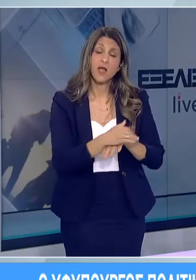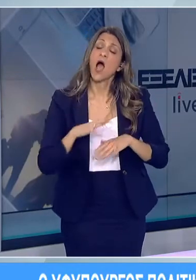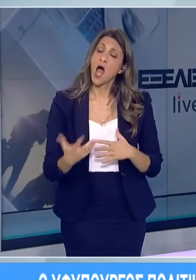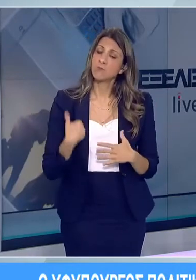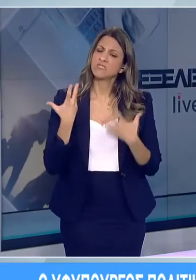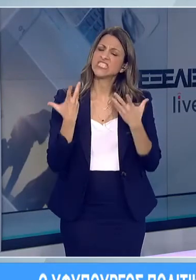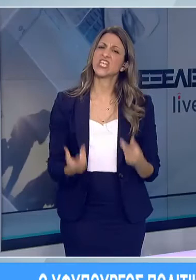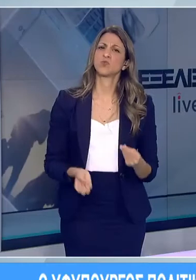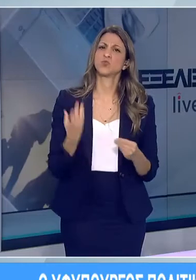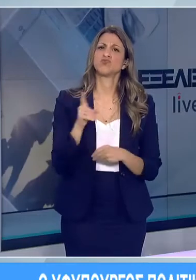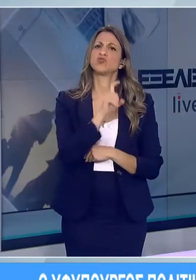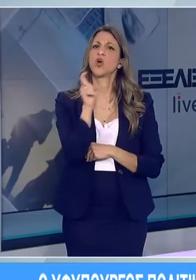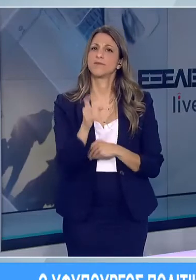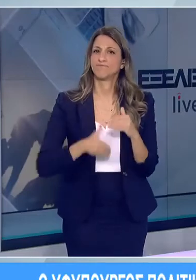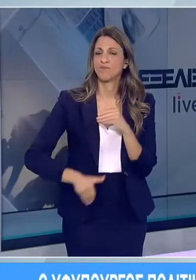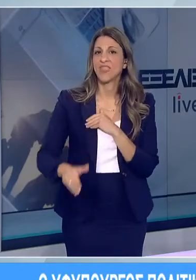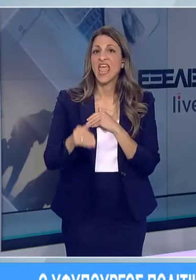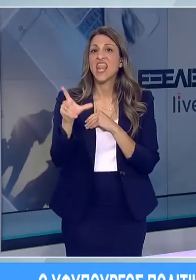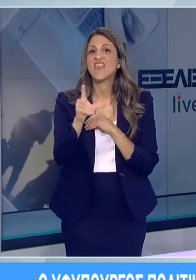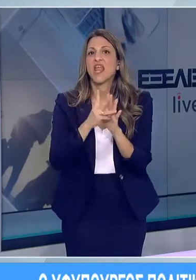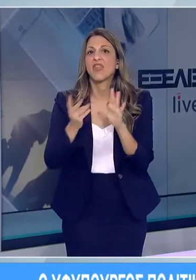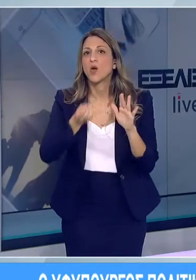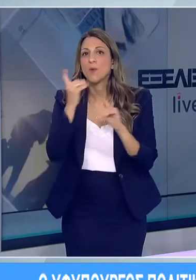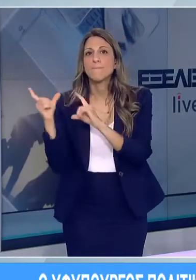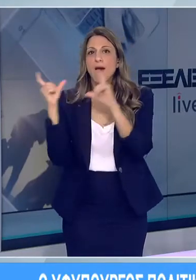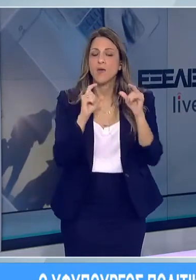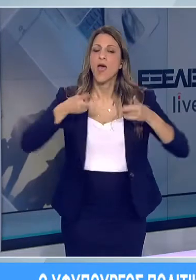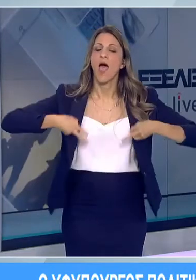καθημερινότητα. Από τη Δευτέρα 18 Μαΐου επιτρέπονται, όπως γνωρίζετε, οι